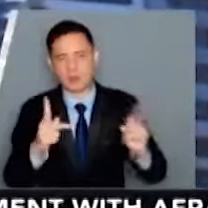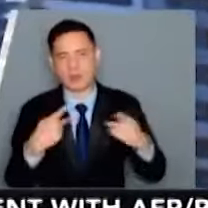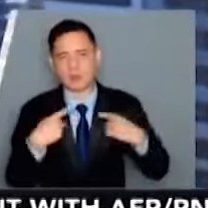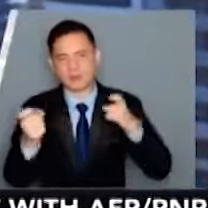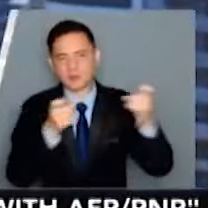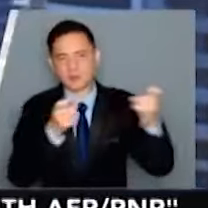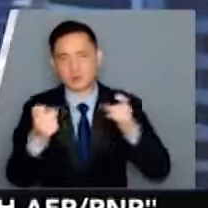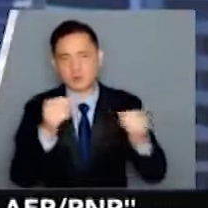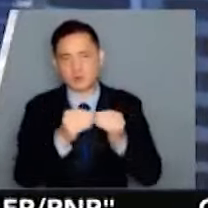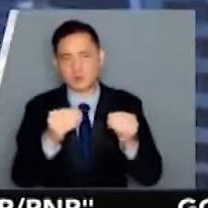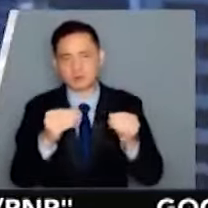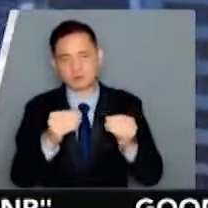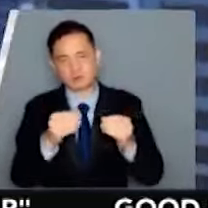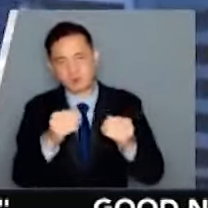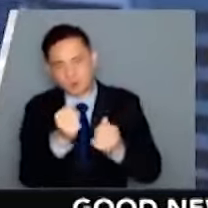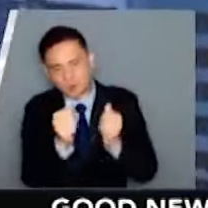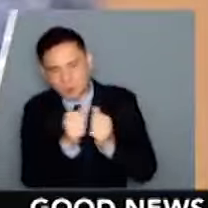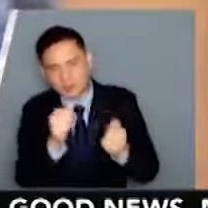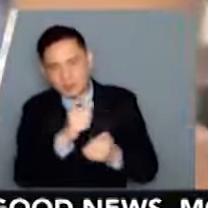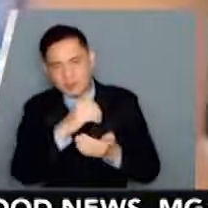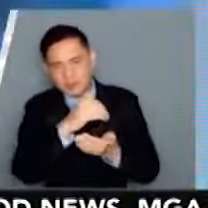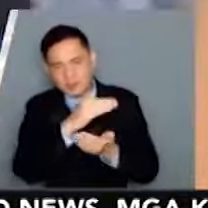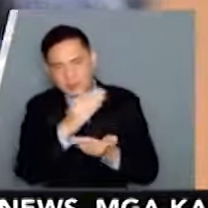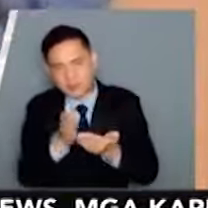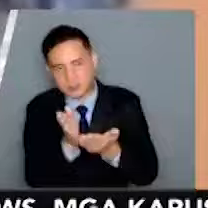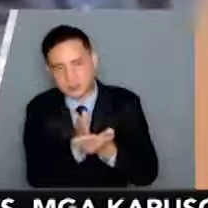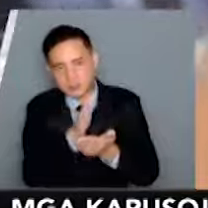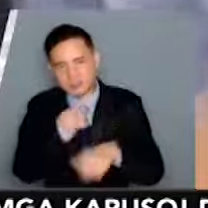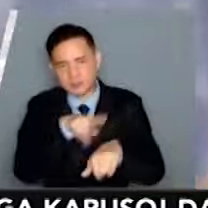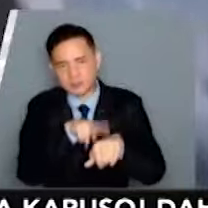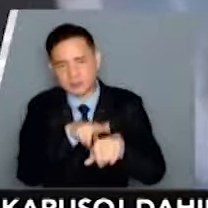si Marisol Abdurrahman.